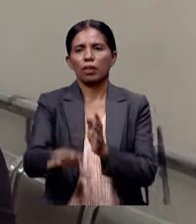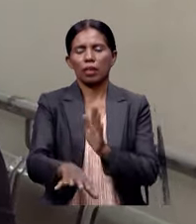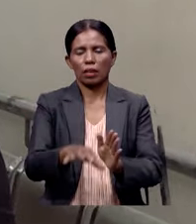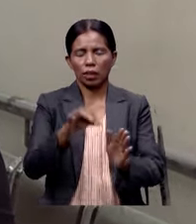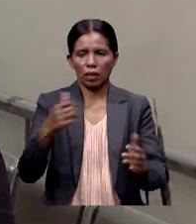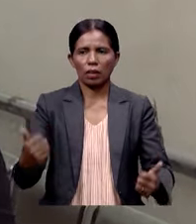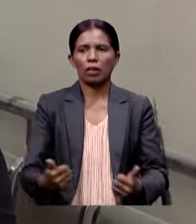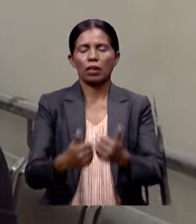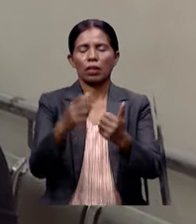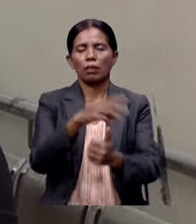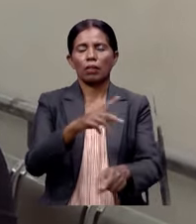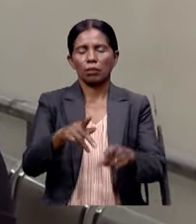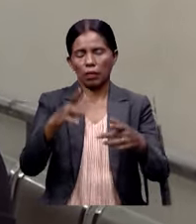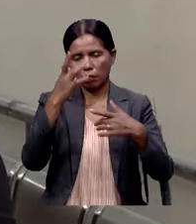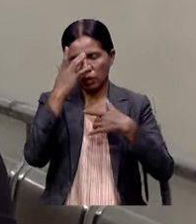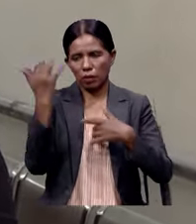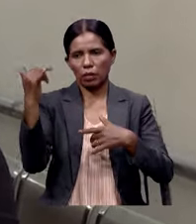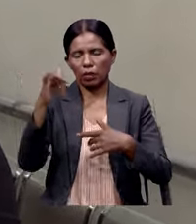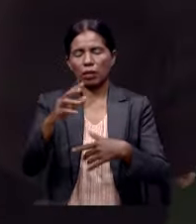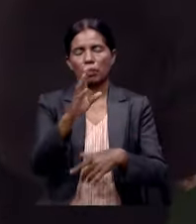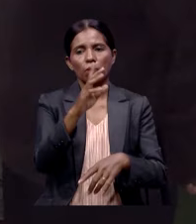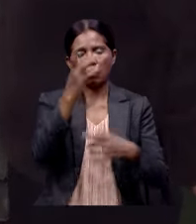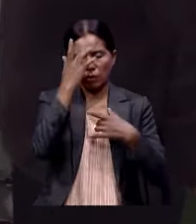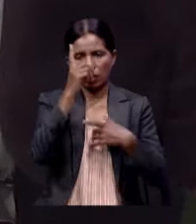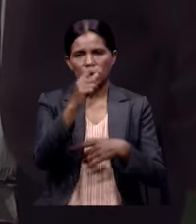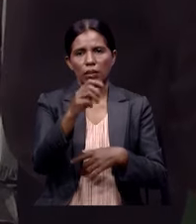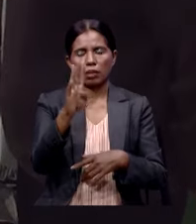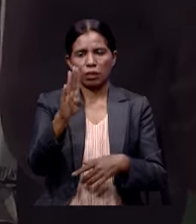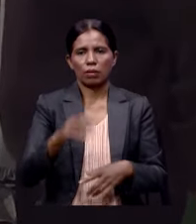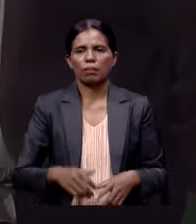asidente nomos paciente nebe sofre tuberculose. Feliciano Venancio Velo, ZMN.